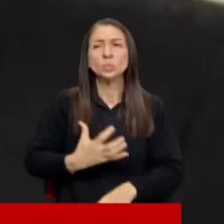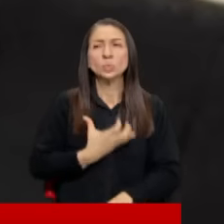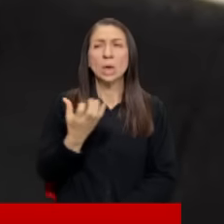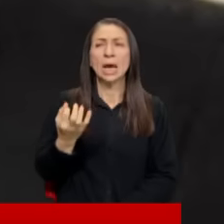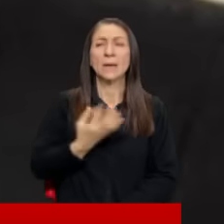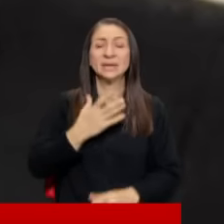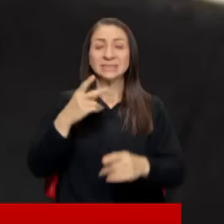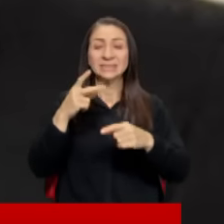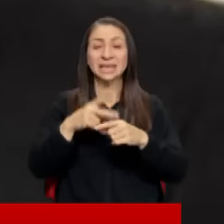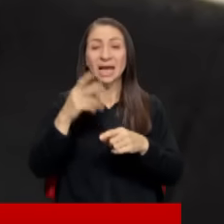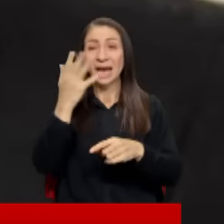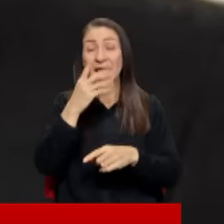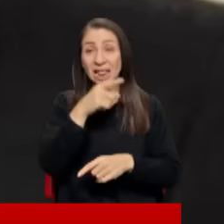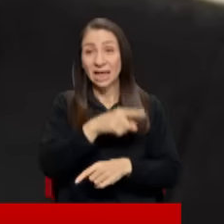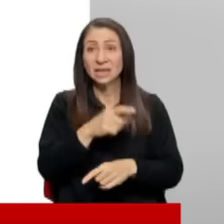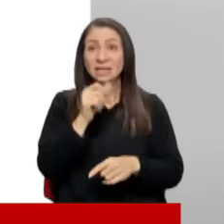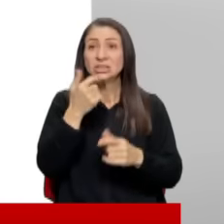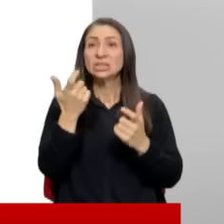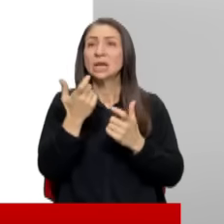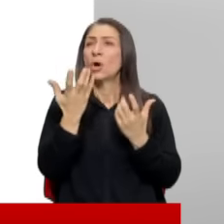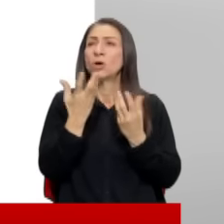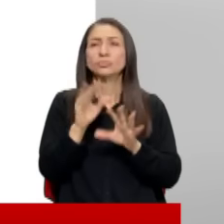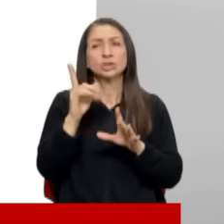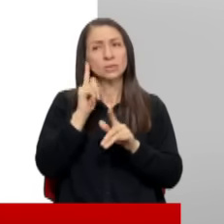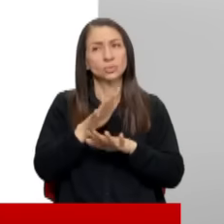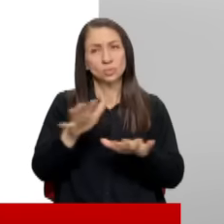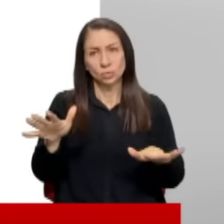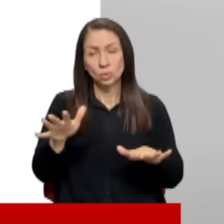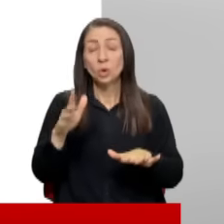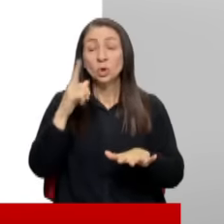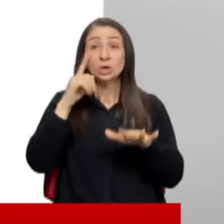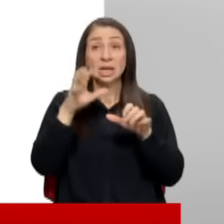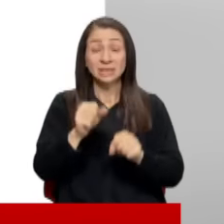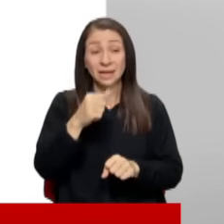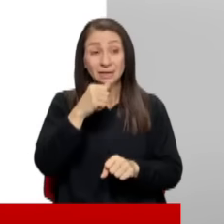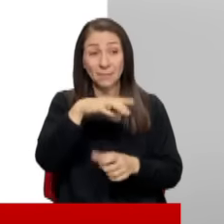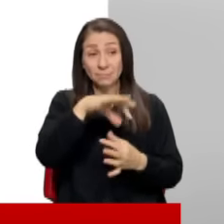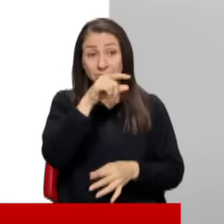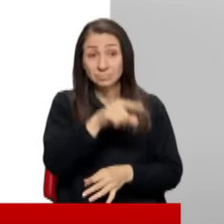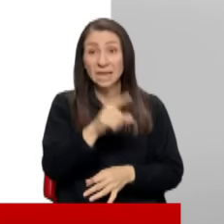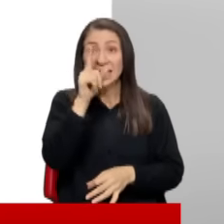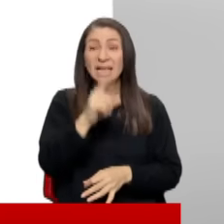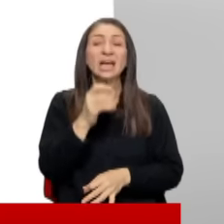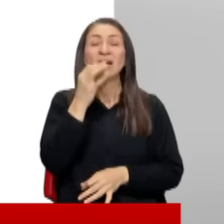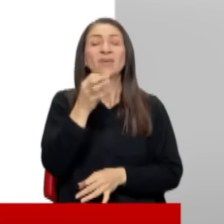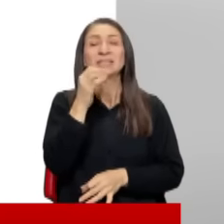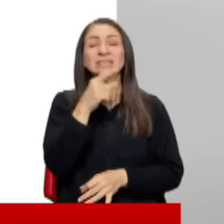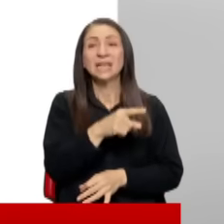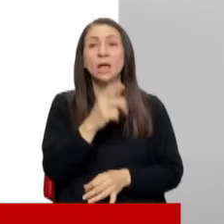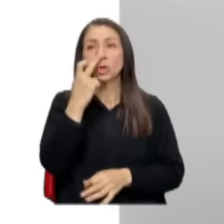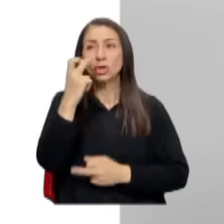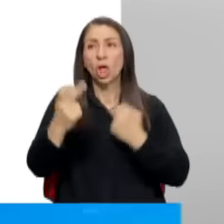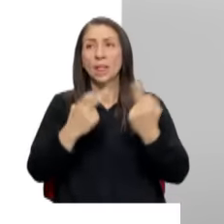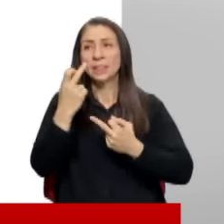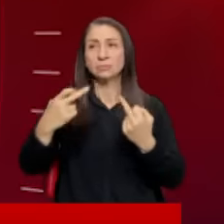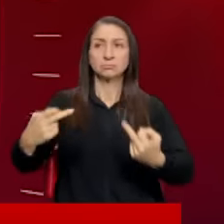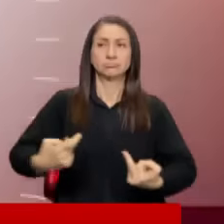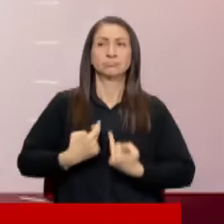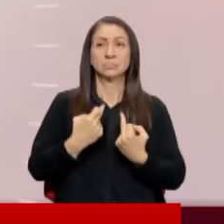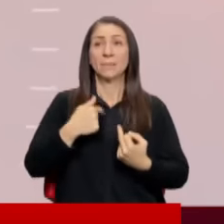haberini Zeydan Karalar yeri hiç dolmayacak diyerek duyurdu. Gözaltına alınan saldırgansa ilk ifadesinde dolandırıldığını iddia